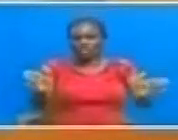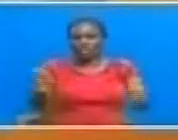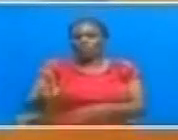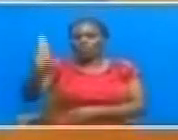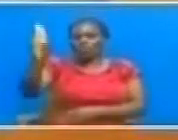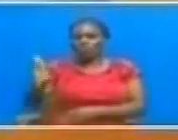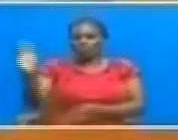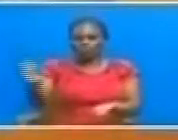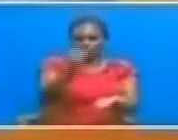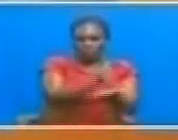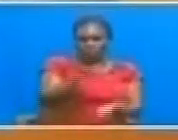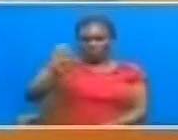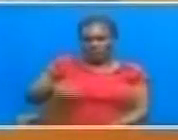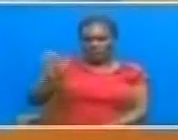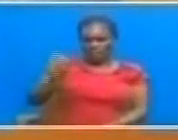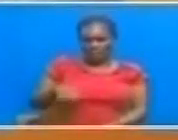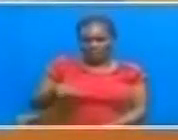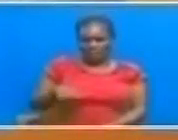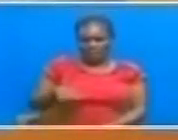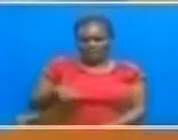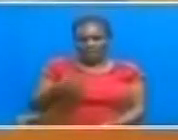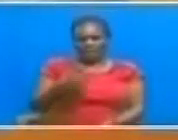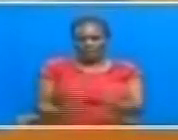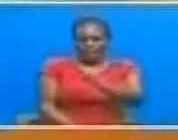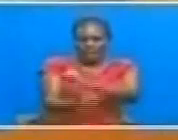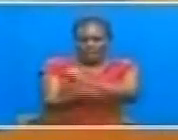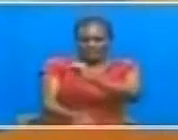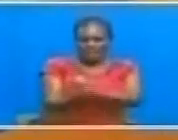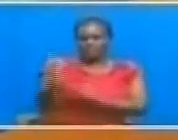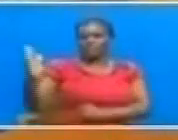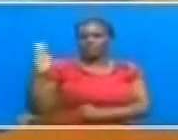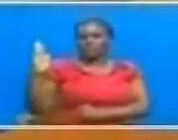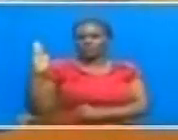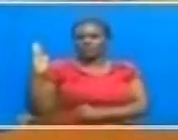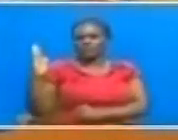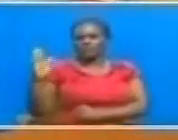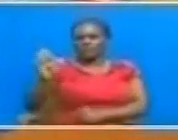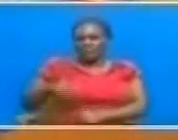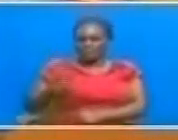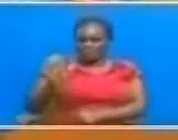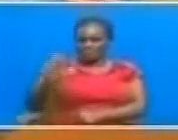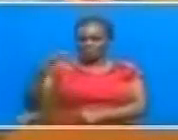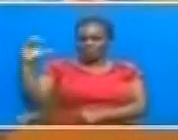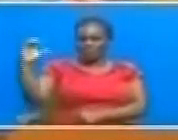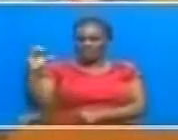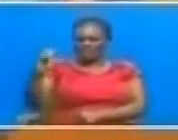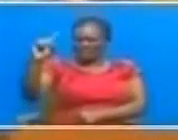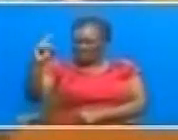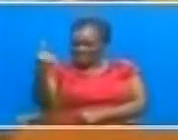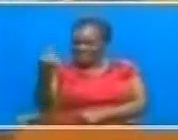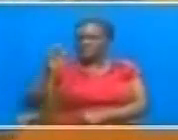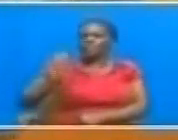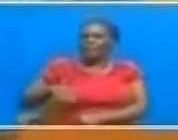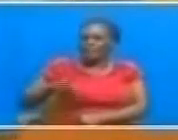Fatuma Ahmed kuwa brigedia kufuatia ushauri wa Baraza la Ulinzi. Fatuma Ahmed ambaye amekuwa kanali ndiye mwanamke wa